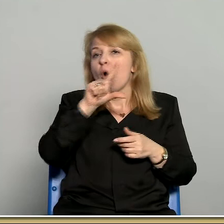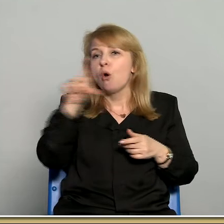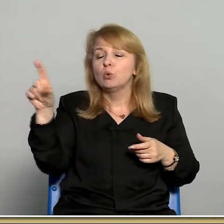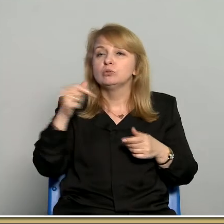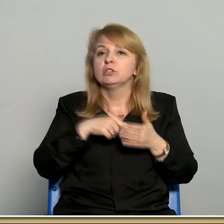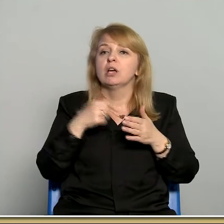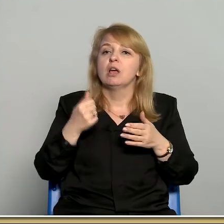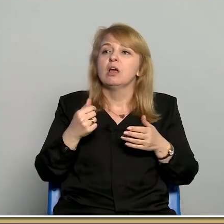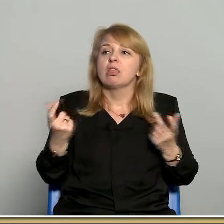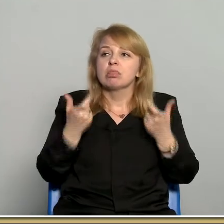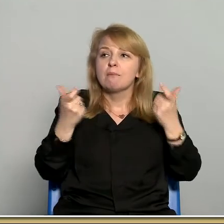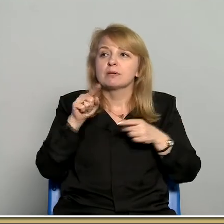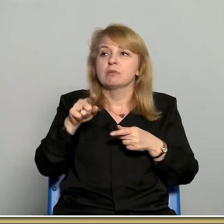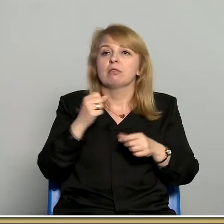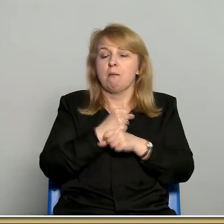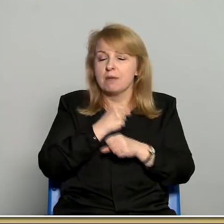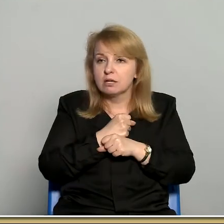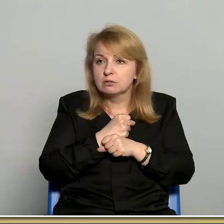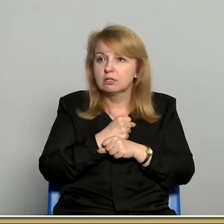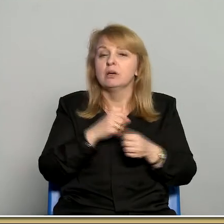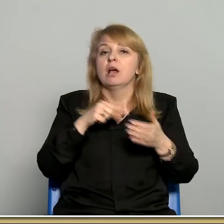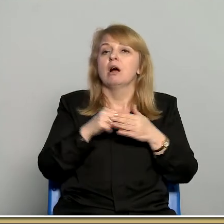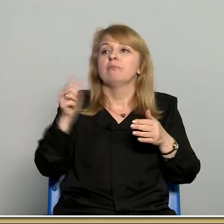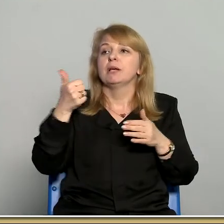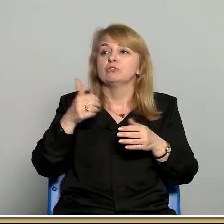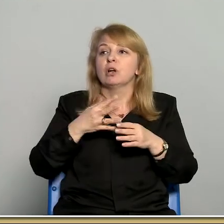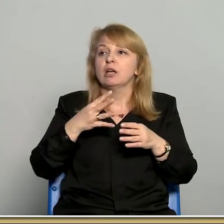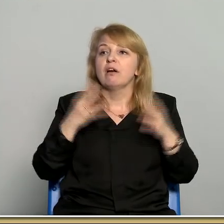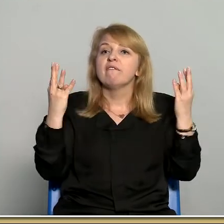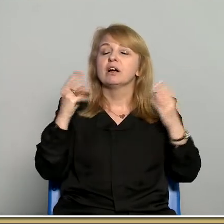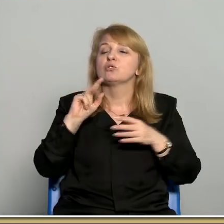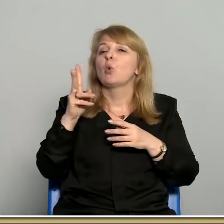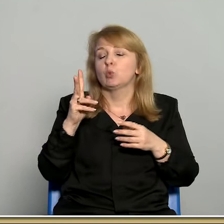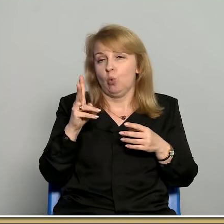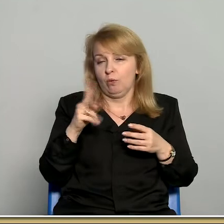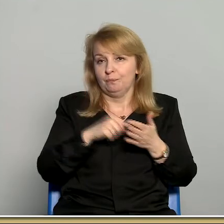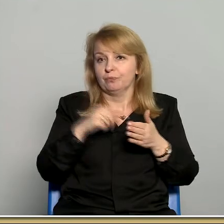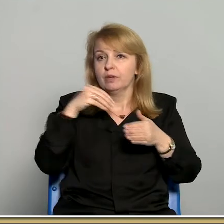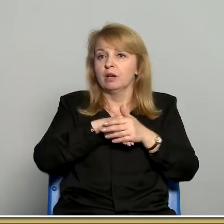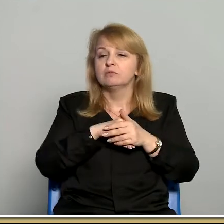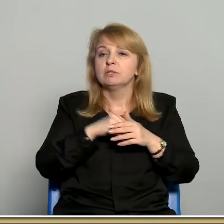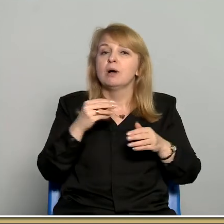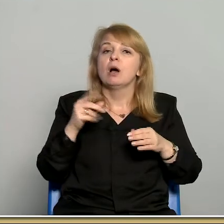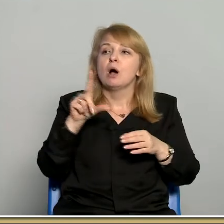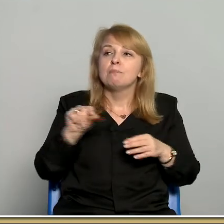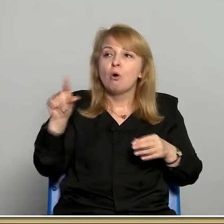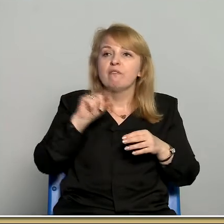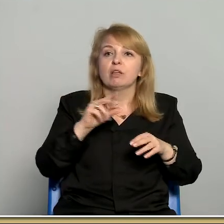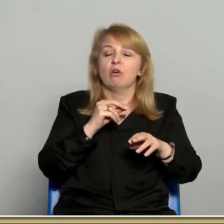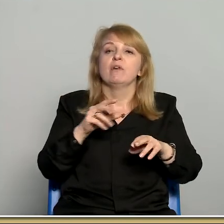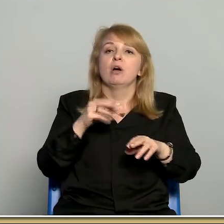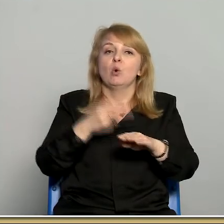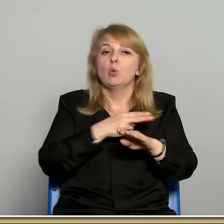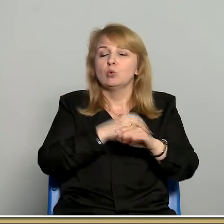na rynku pracy. W pierwszej kolejności będą aplikowały powiatowe urzędy pracy w ramach